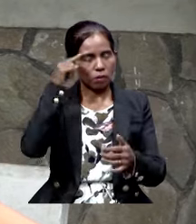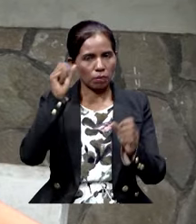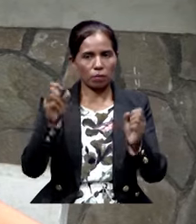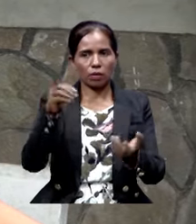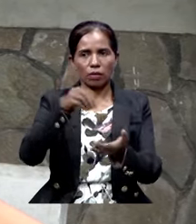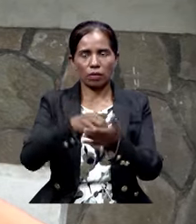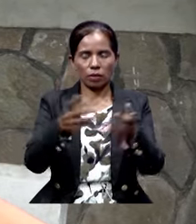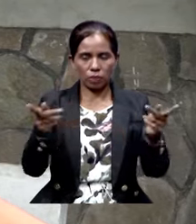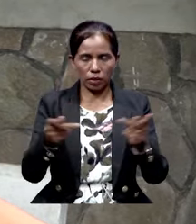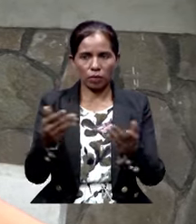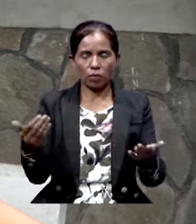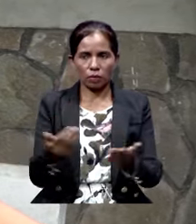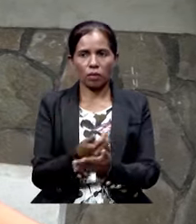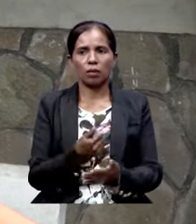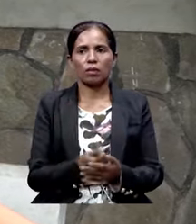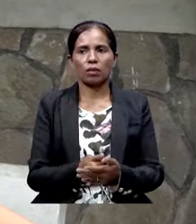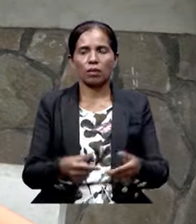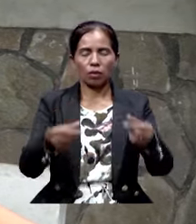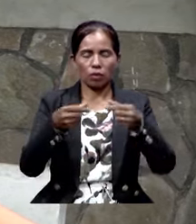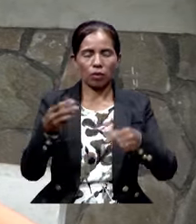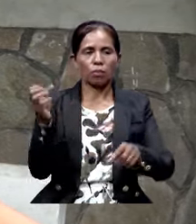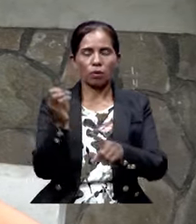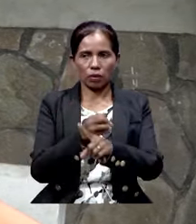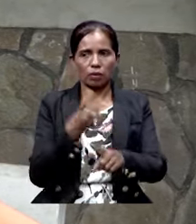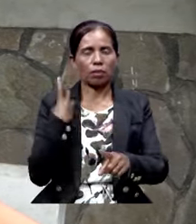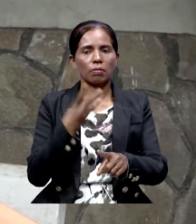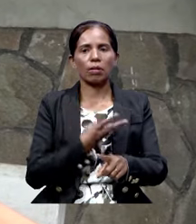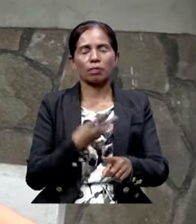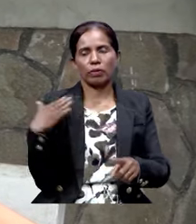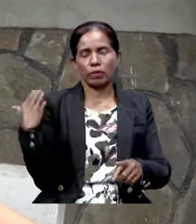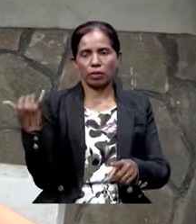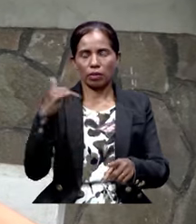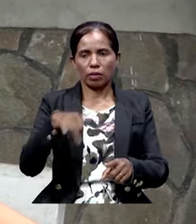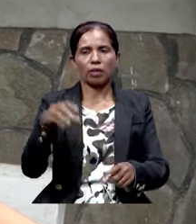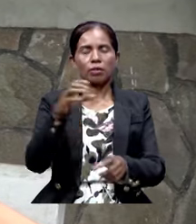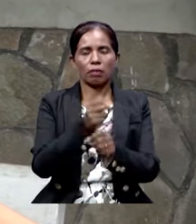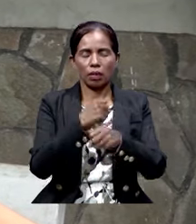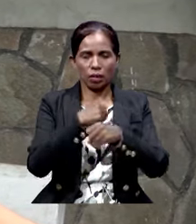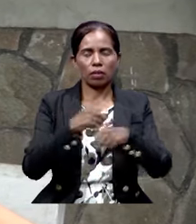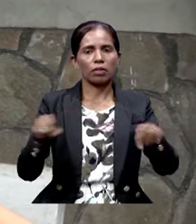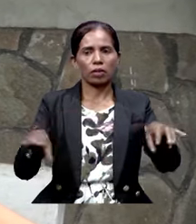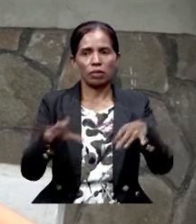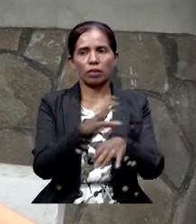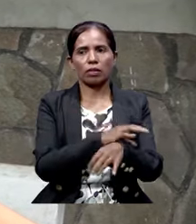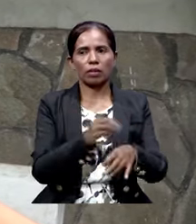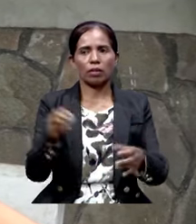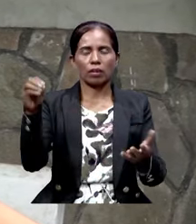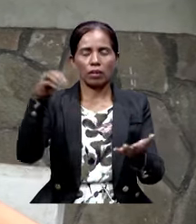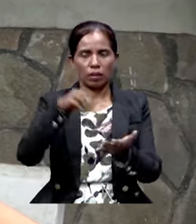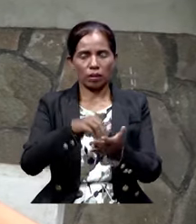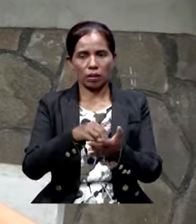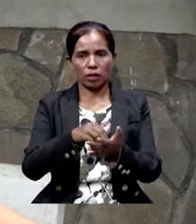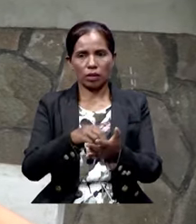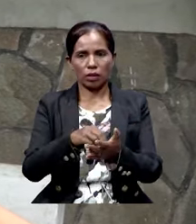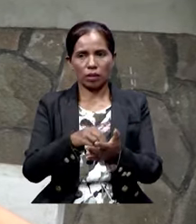kria asilo fon atu nune fo oportunidade ba jovem sir atu bele halo investimento Hodi taka ba